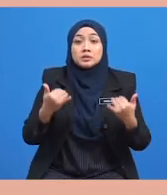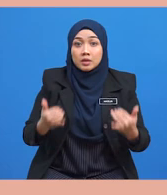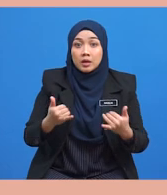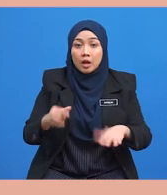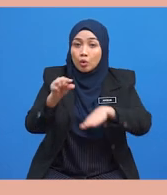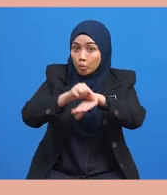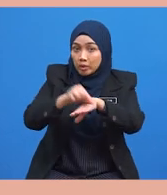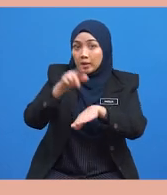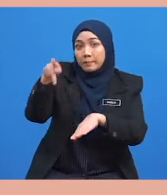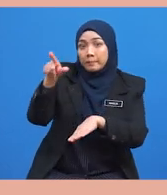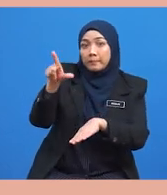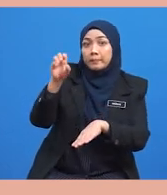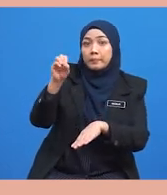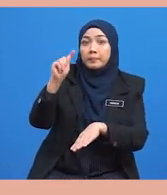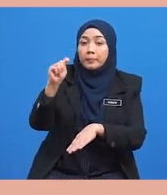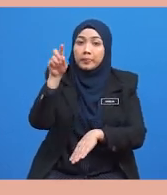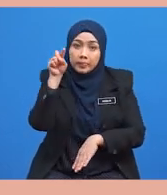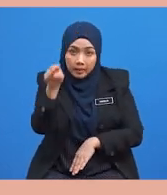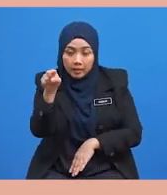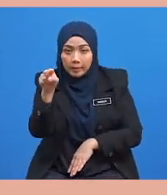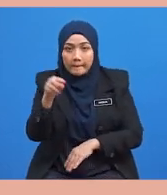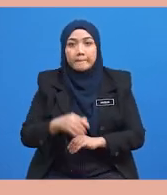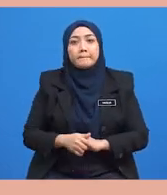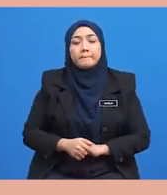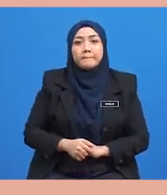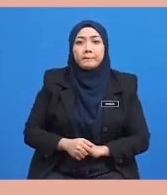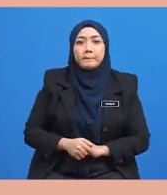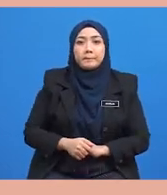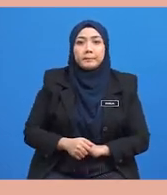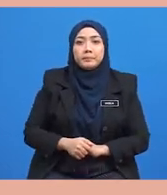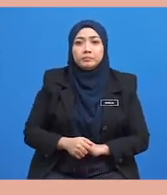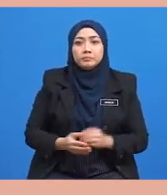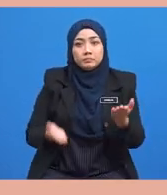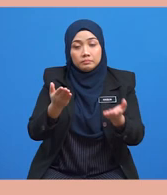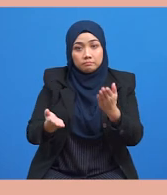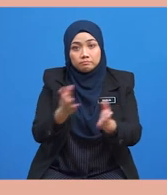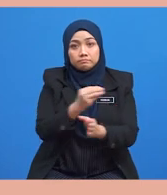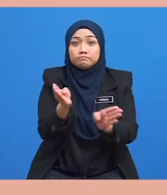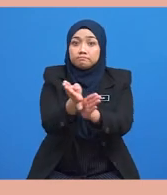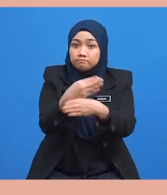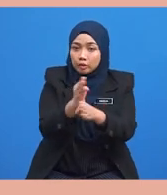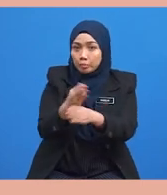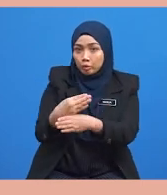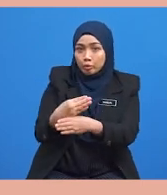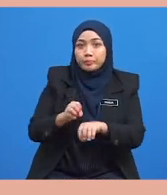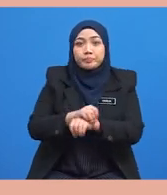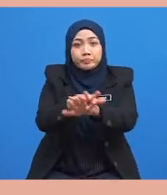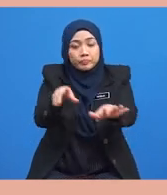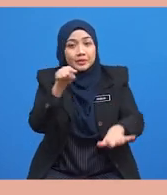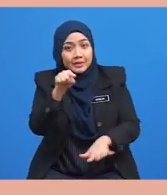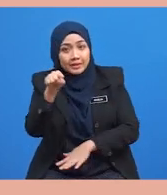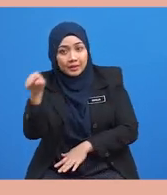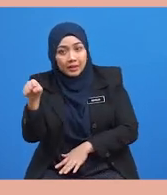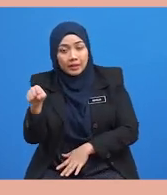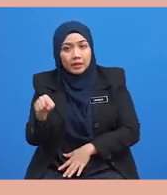titik kita boleh membandingkan dan mentafsir bentuk, serakan titik,